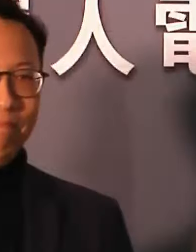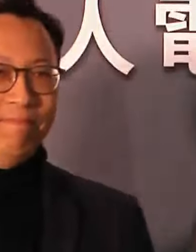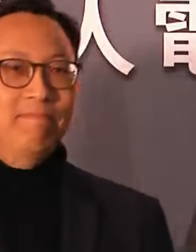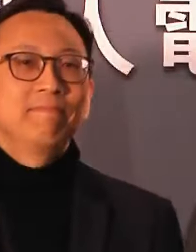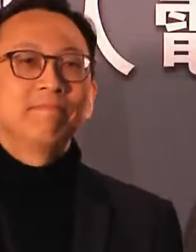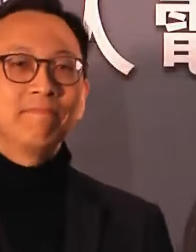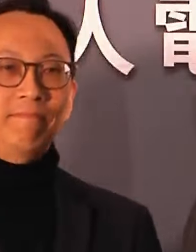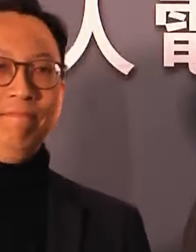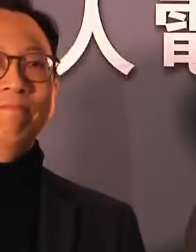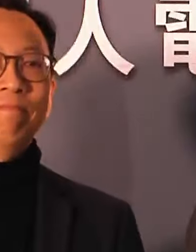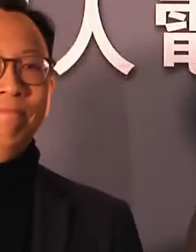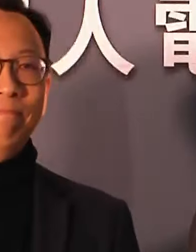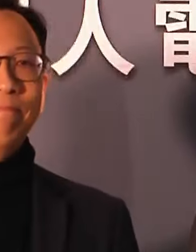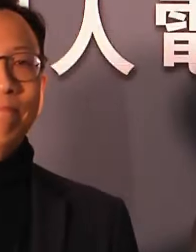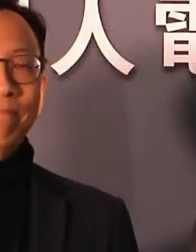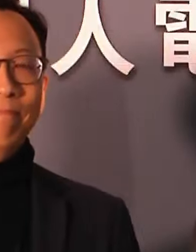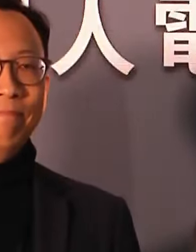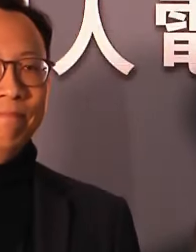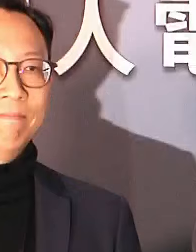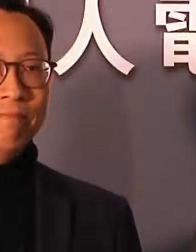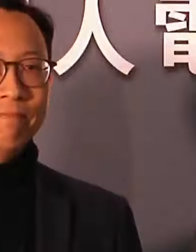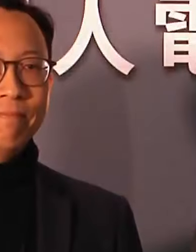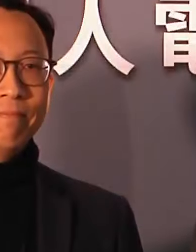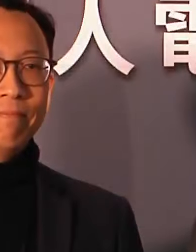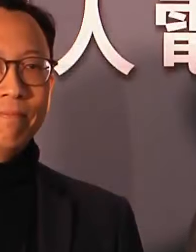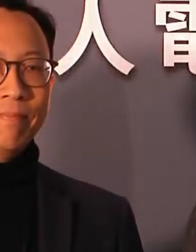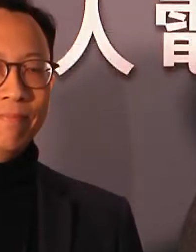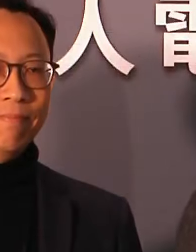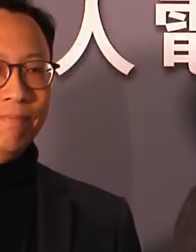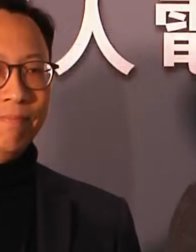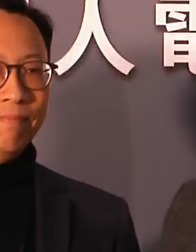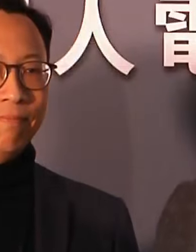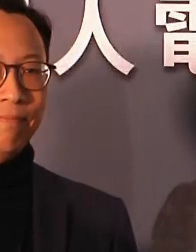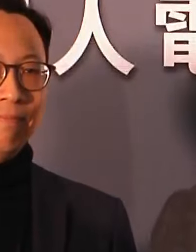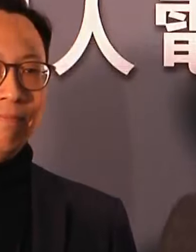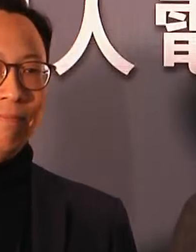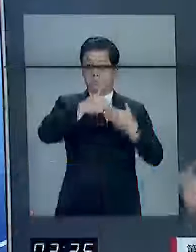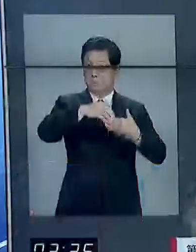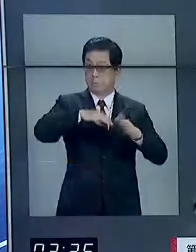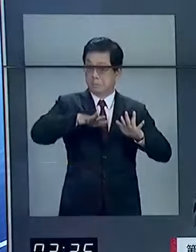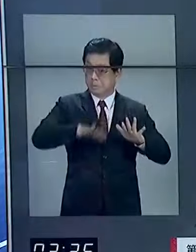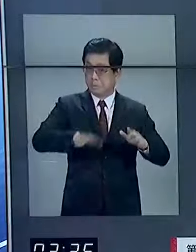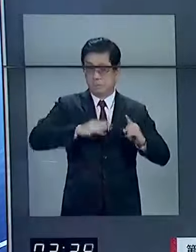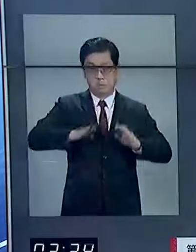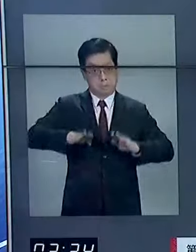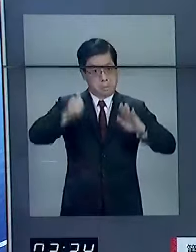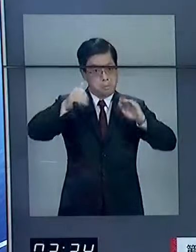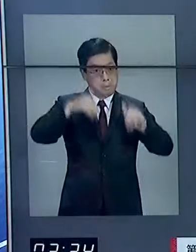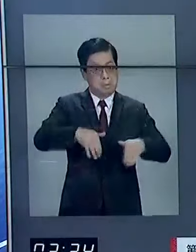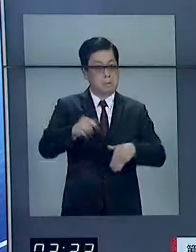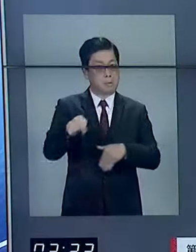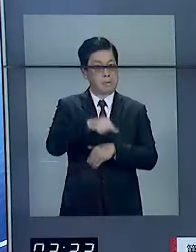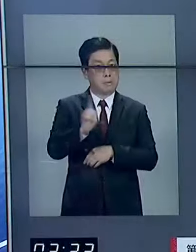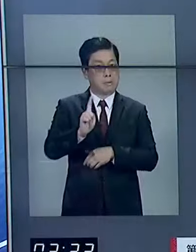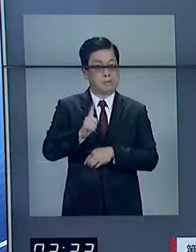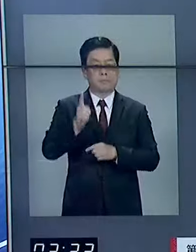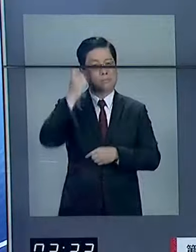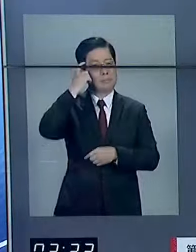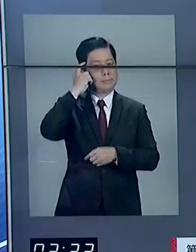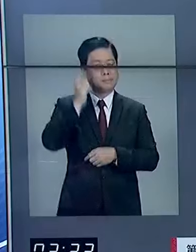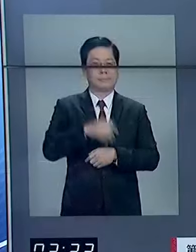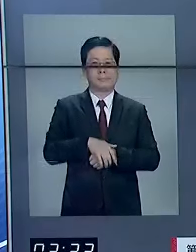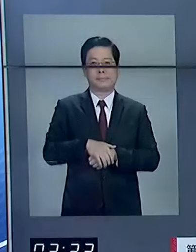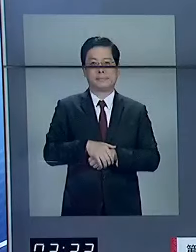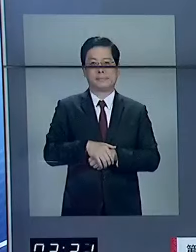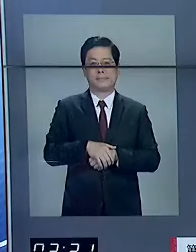黑英雄，他永远是我心目中最好的总统，最好的新北市长。 2024大选第一场副总统候选人